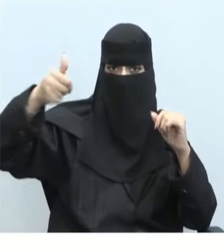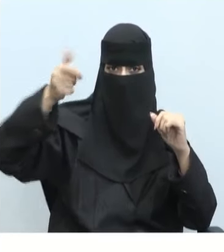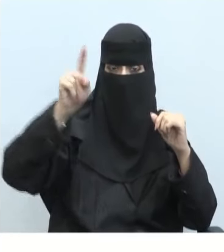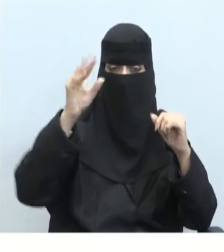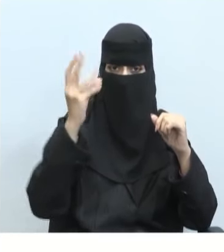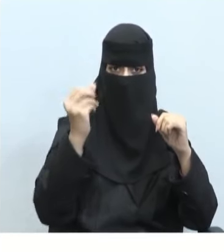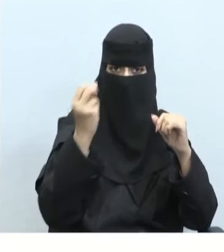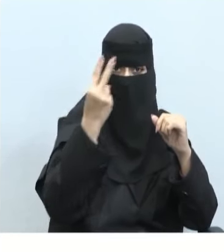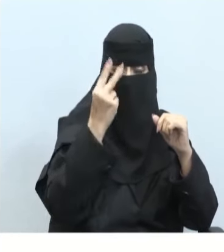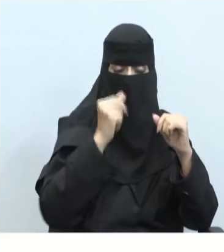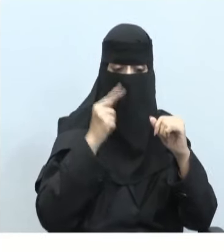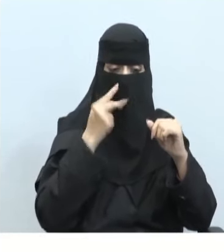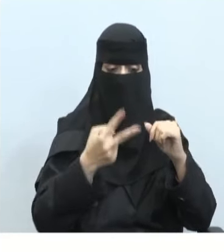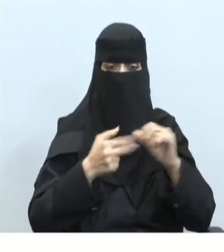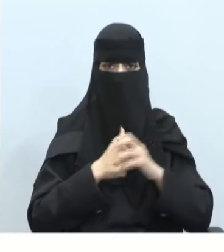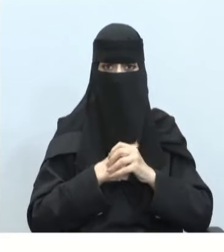رقم